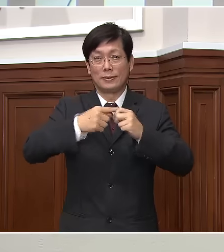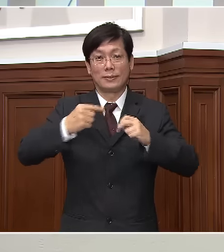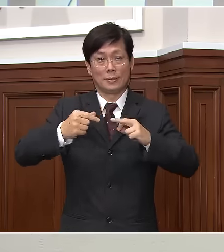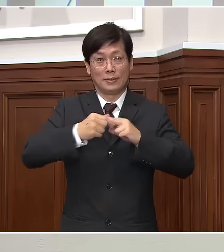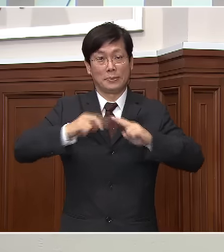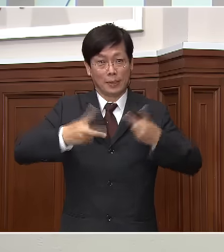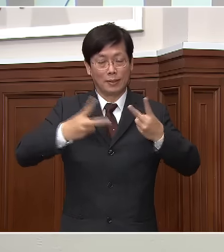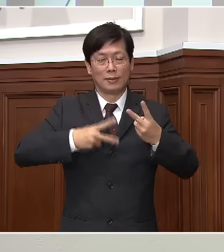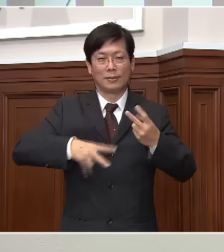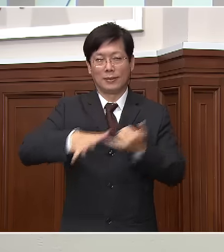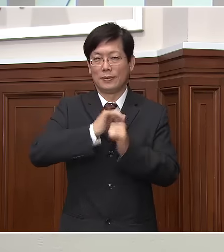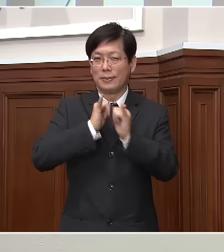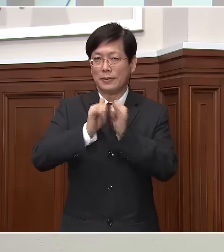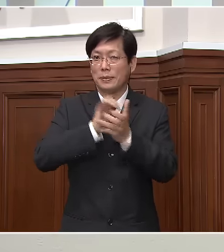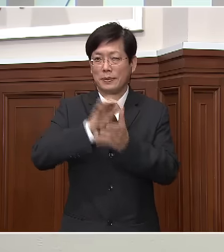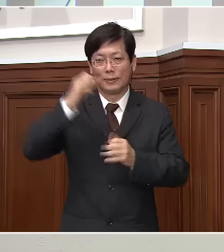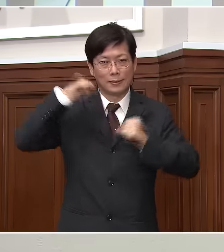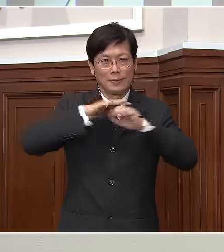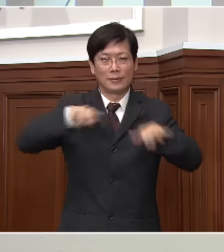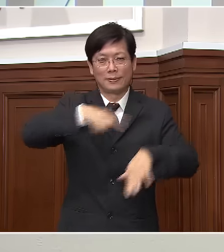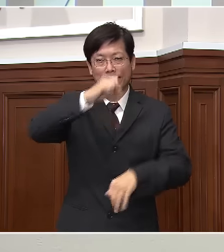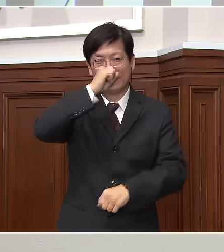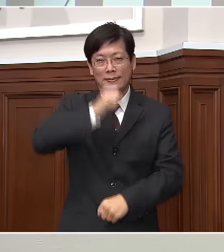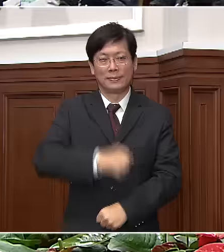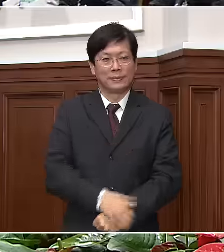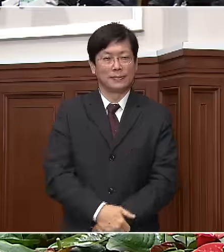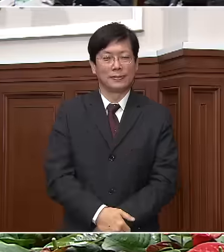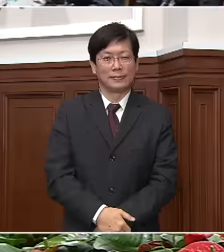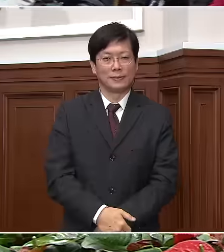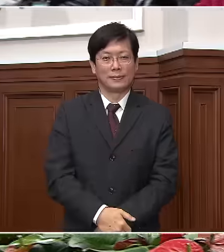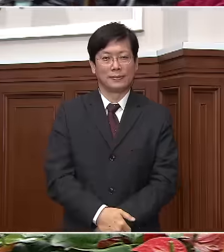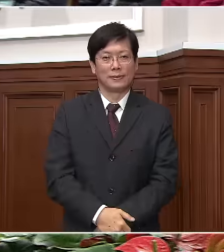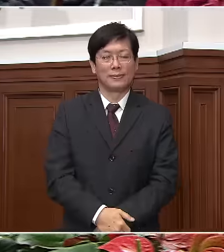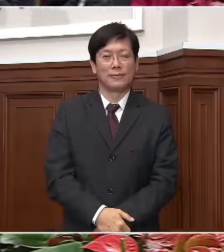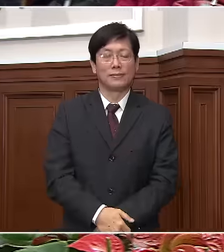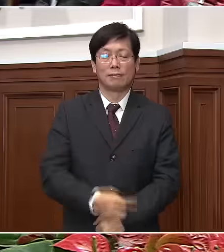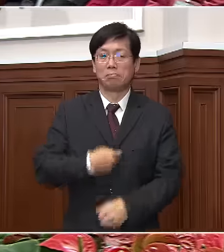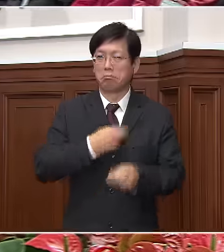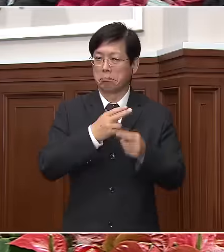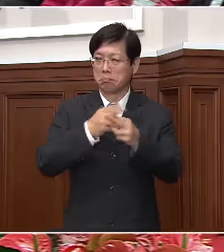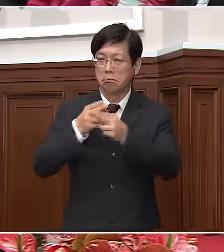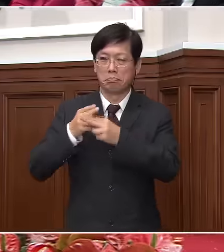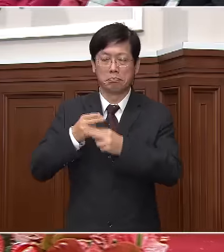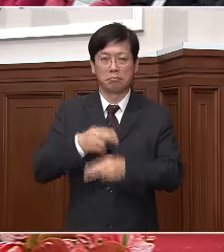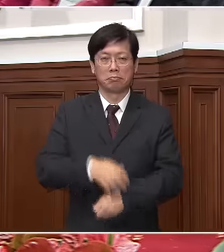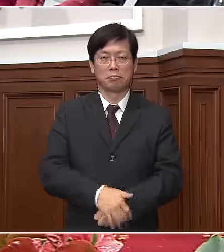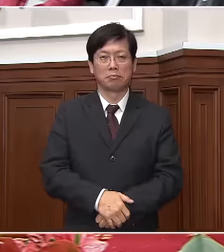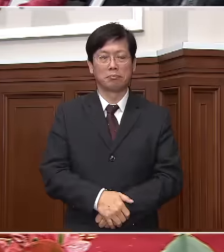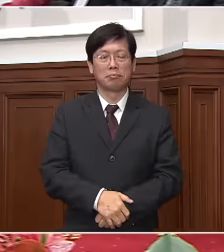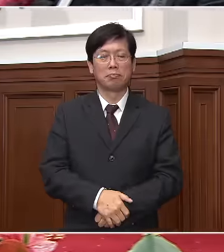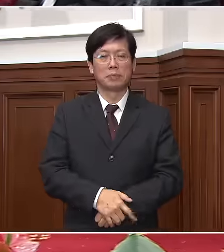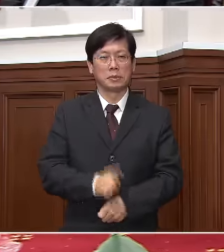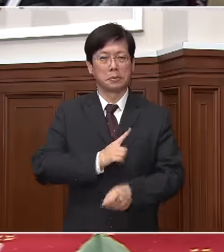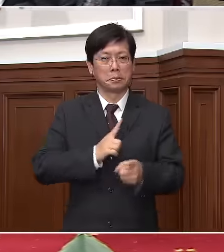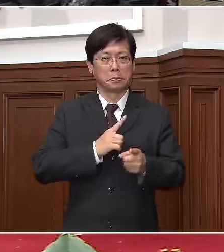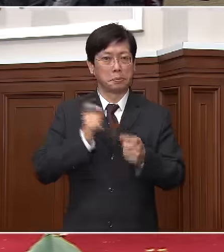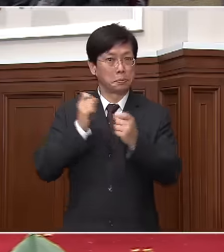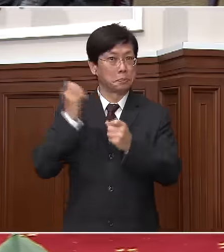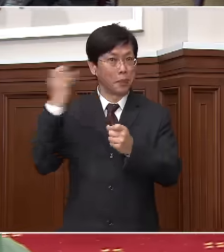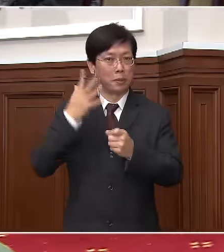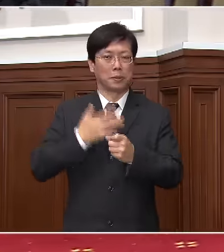的同胞，大家早安，大家好。我相信各位都知道，这几